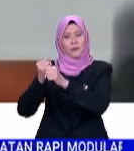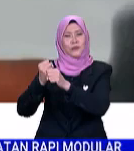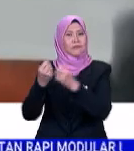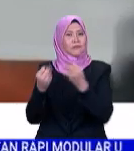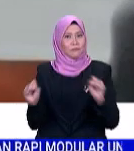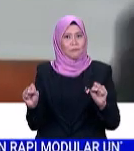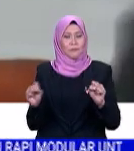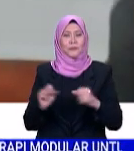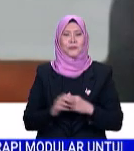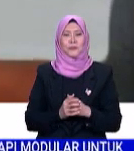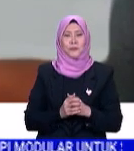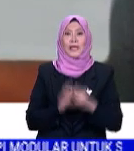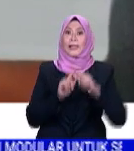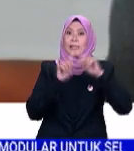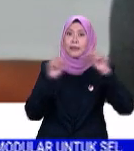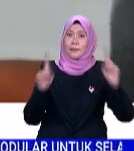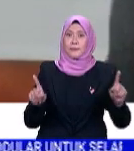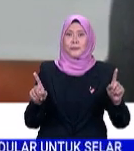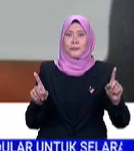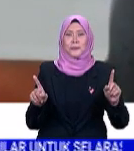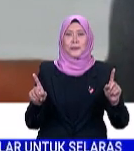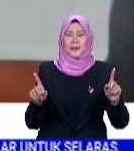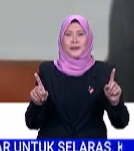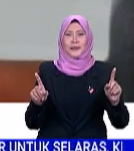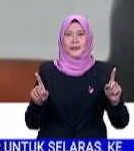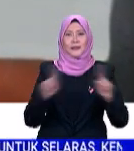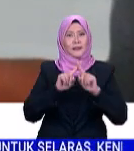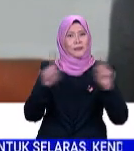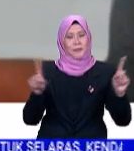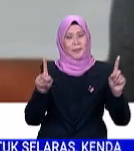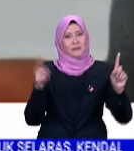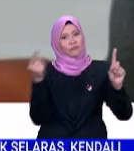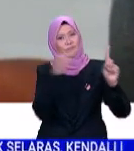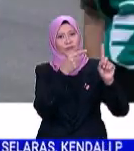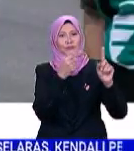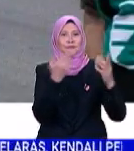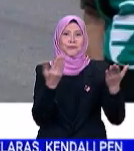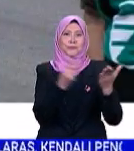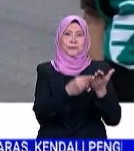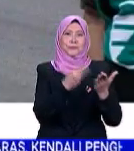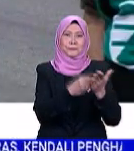sebagainya. But it come back to budget lah, kan.